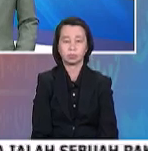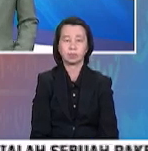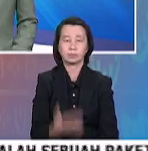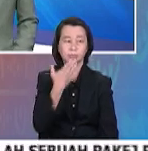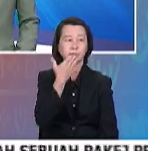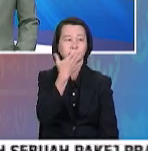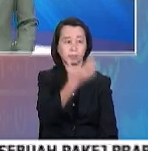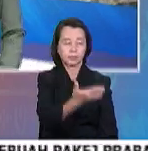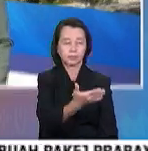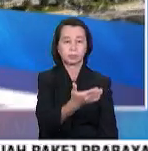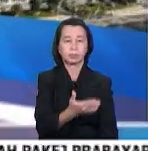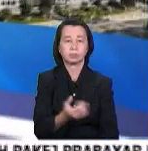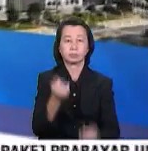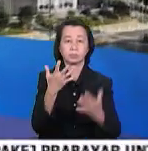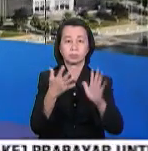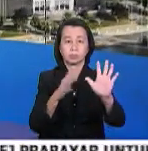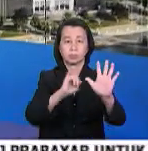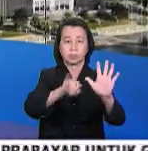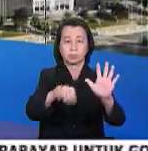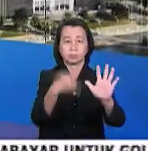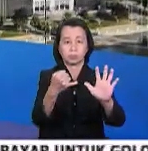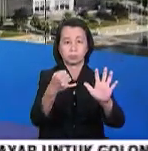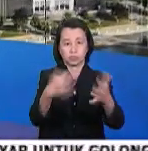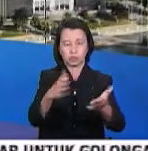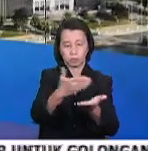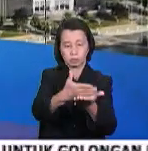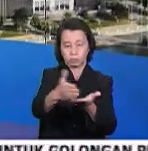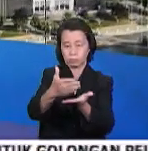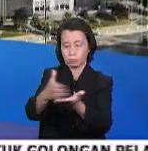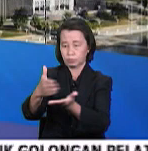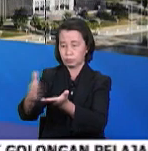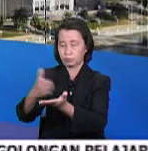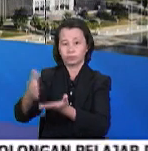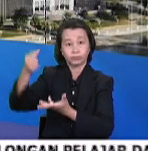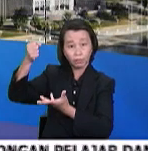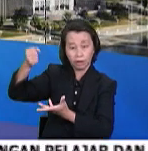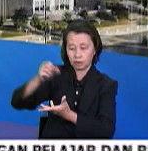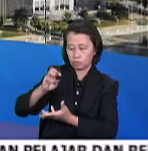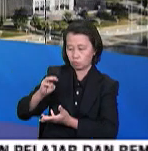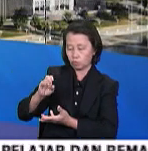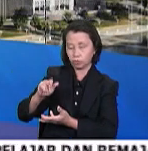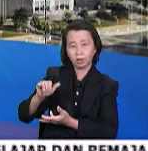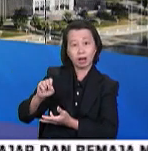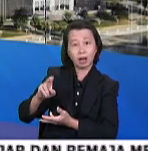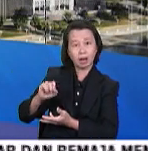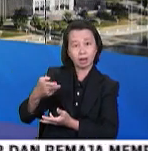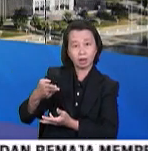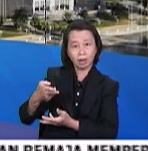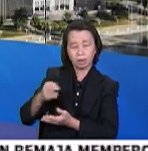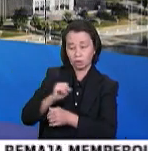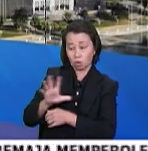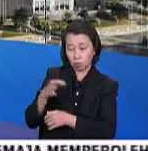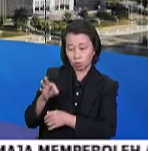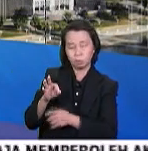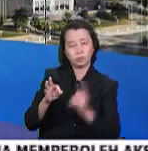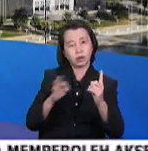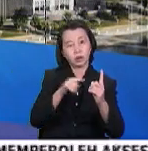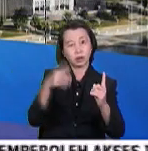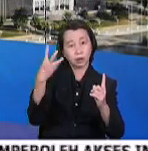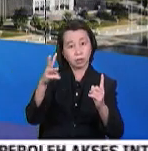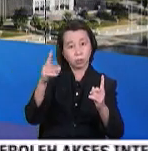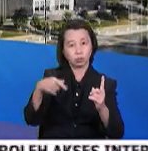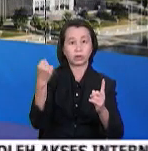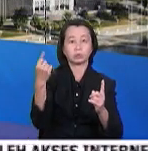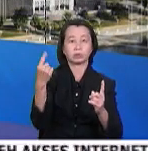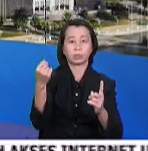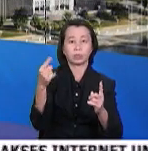Baik, terima kasih Alif. Sebanyak RM5 juta telah diagihkan menerusi tabung musaadah COVID-19 untuk tempoh 1 hingga 16